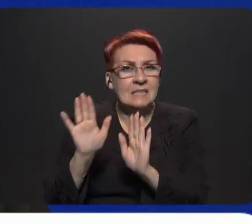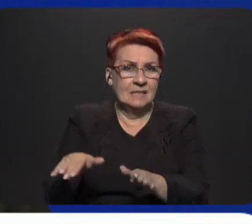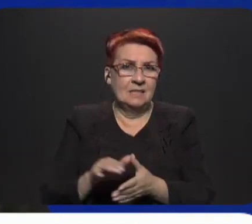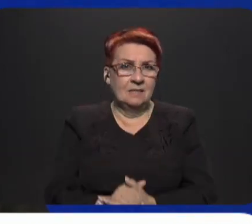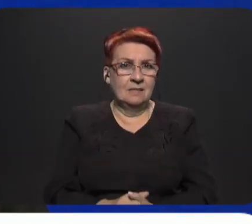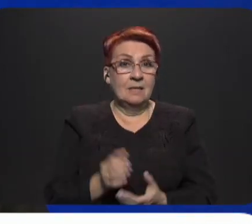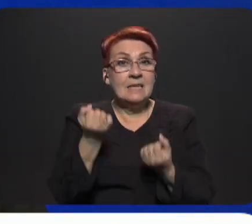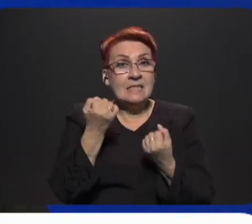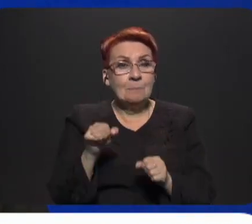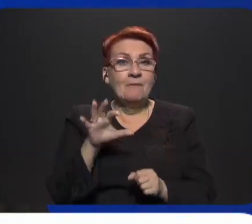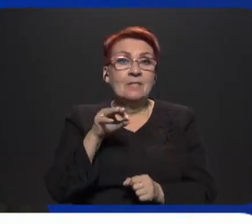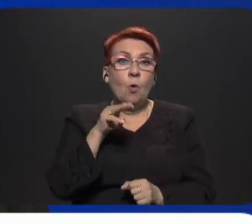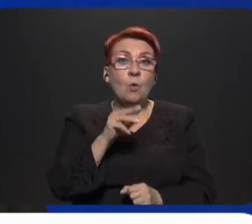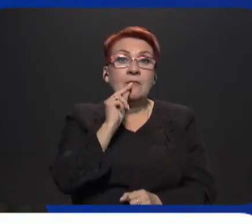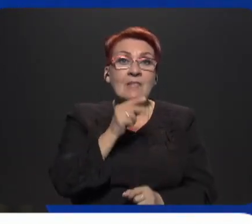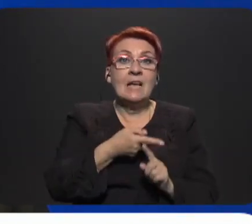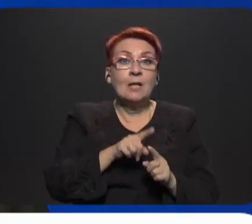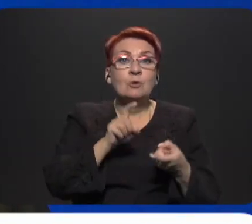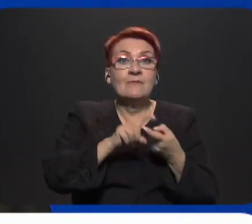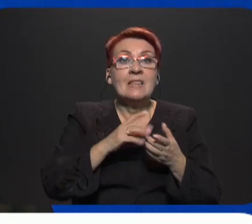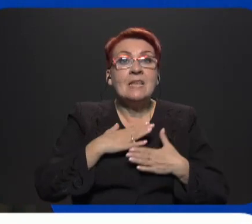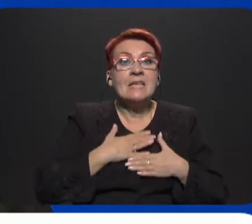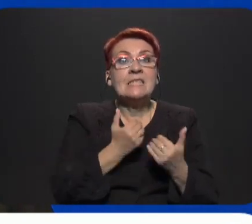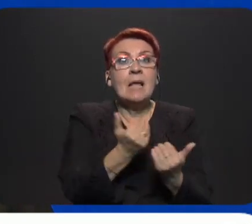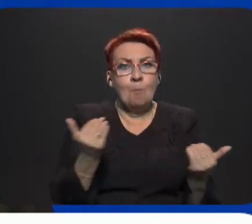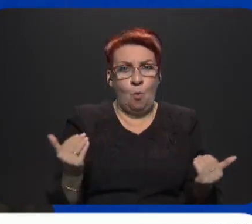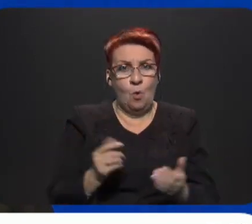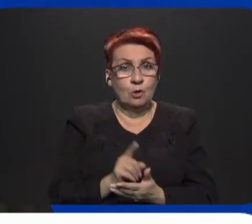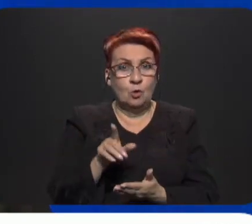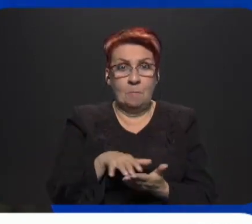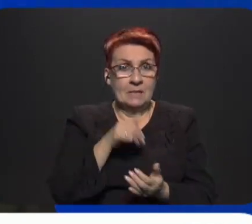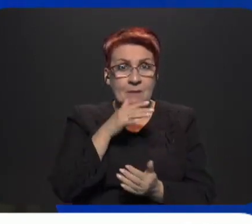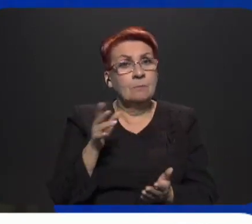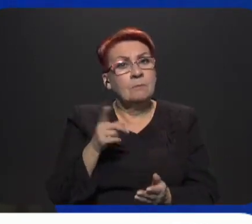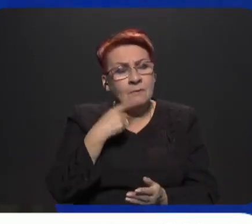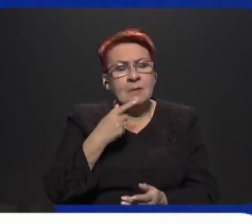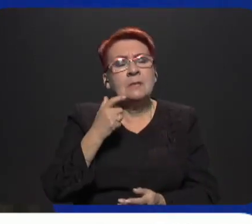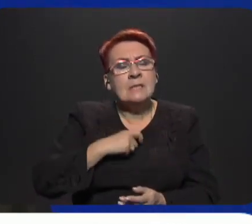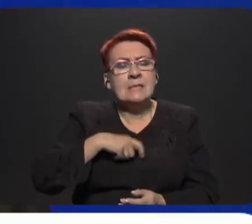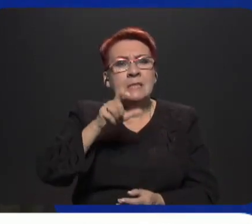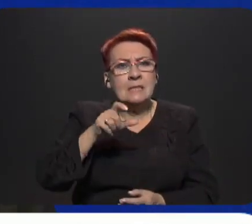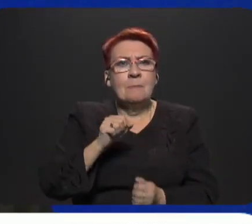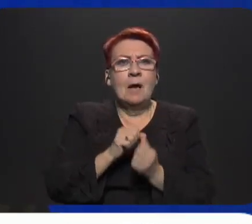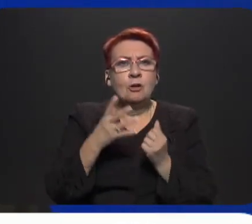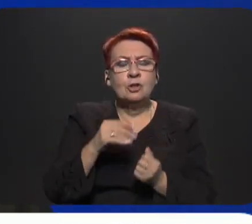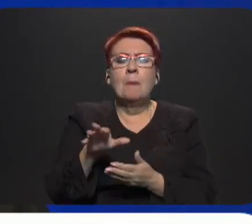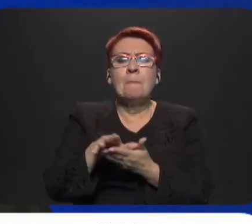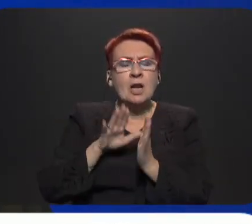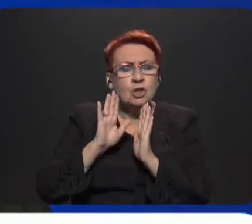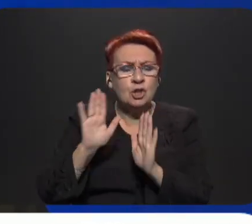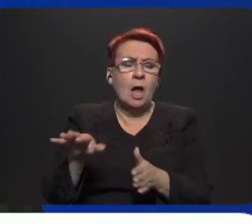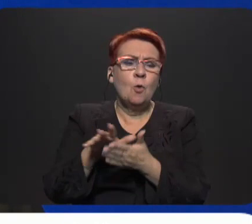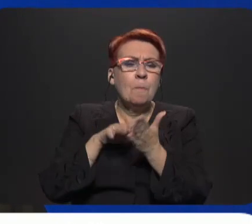бы от той вины, которая связана с тобой. Вот. Максимально говори себе каждый день: прощаю,